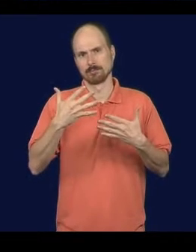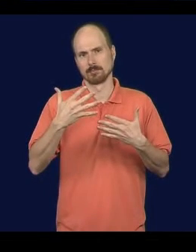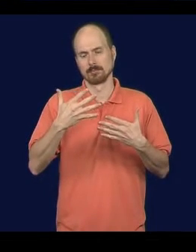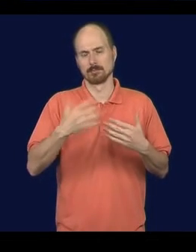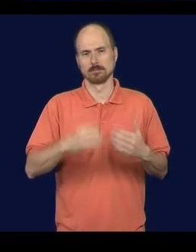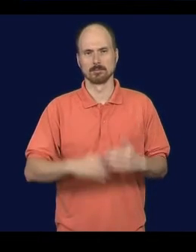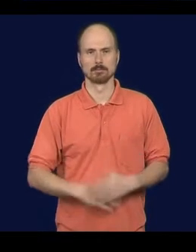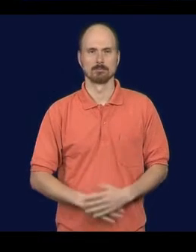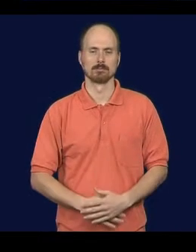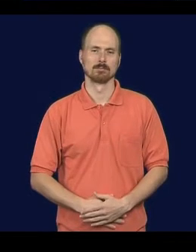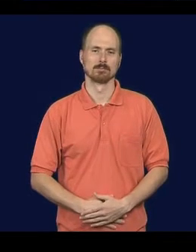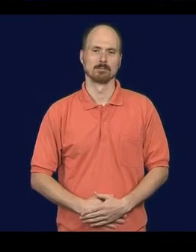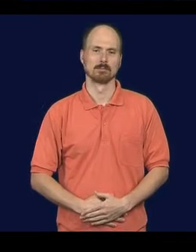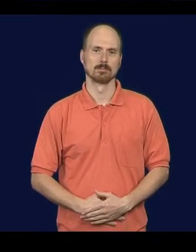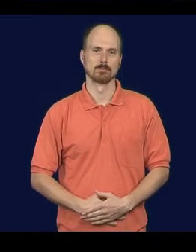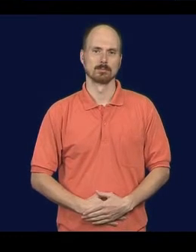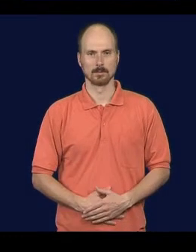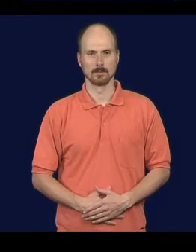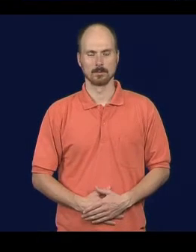nápad.